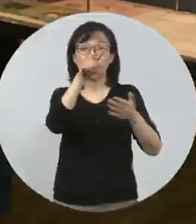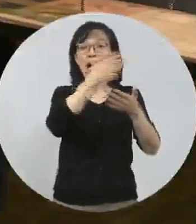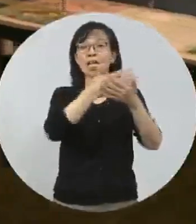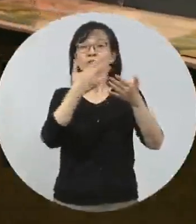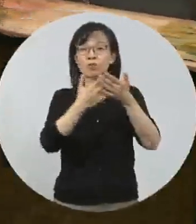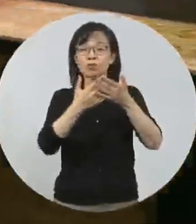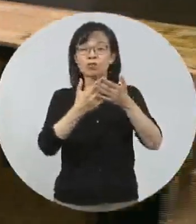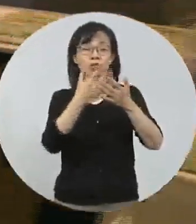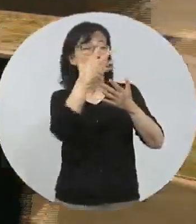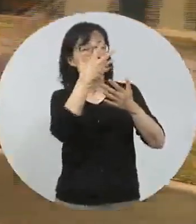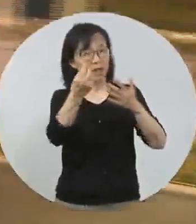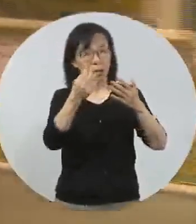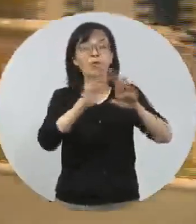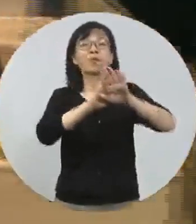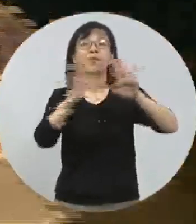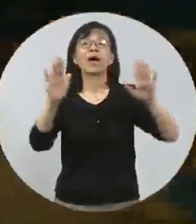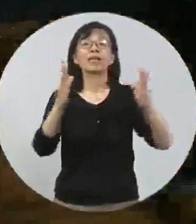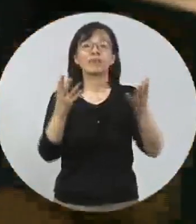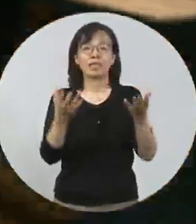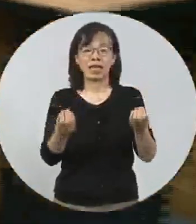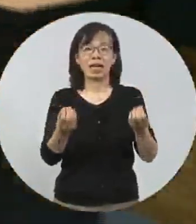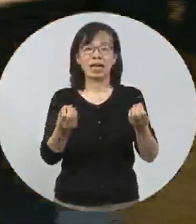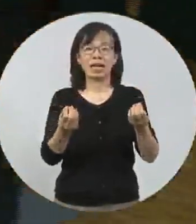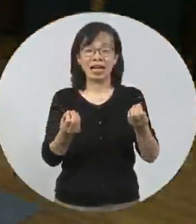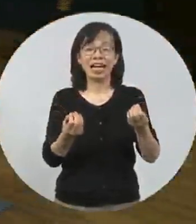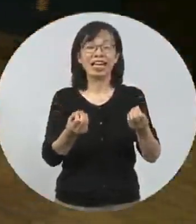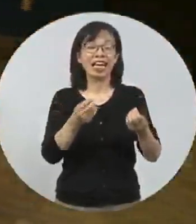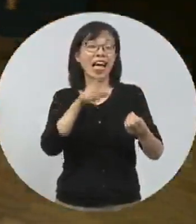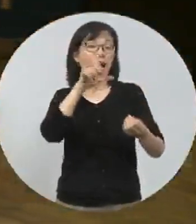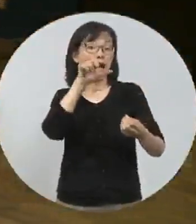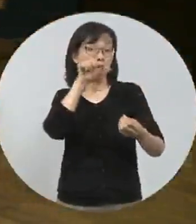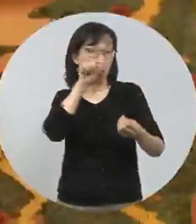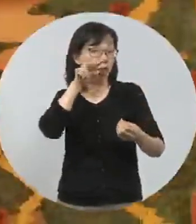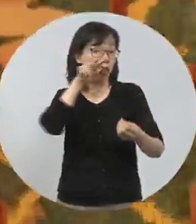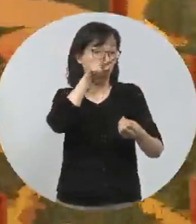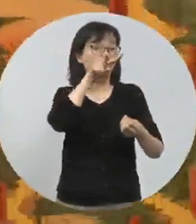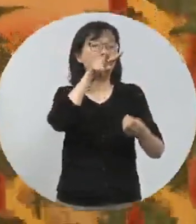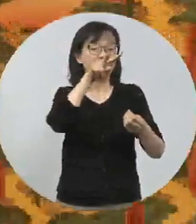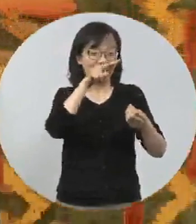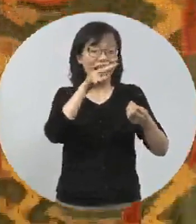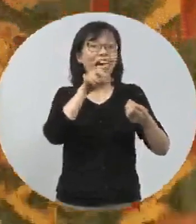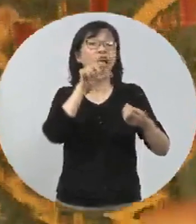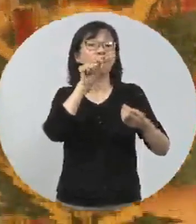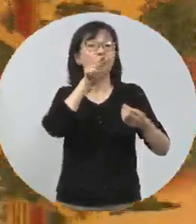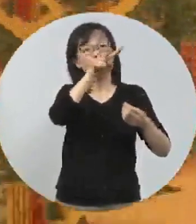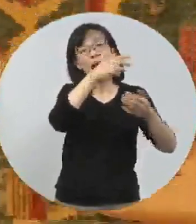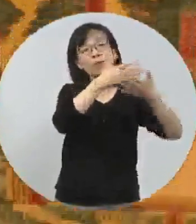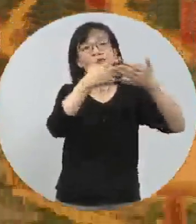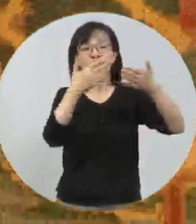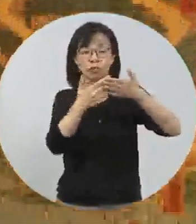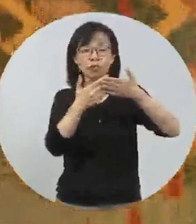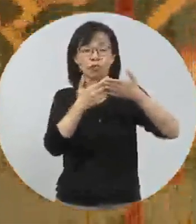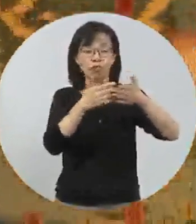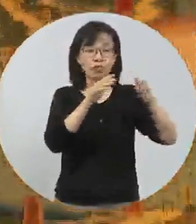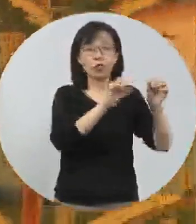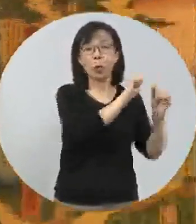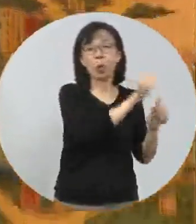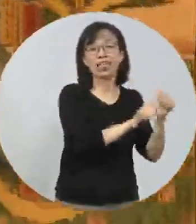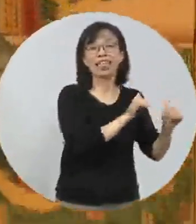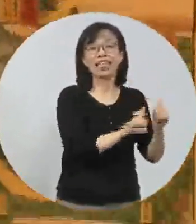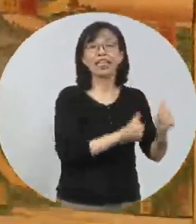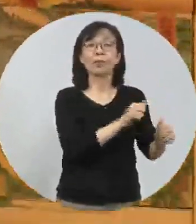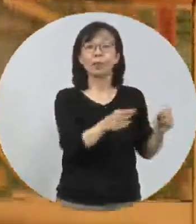この展示会では、鳥の目線、いわゆる鳥観図による浮世絵と近代の観光案内図を展